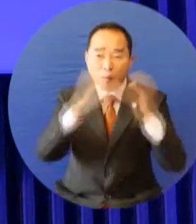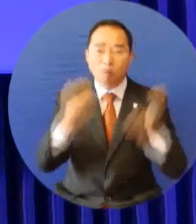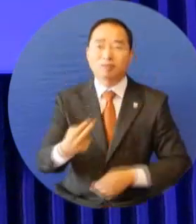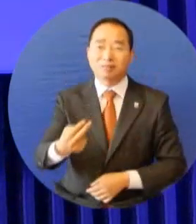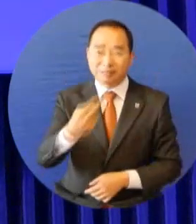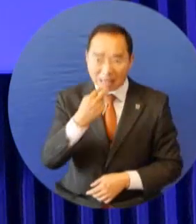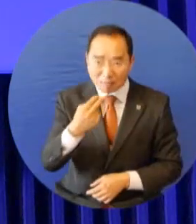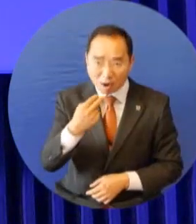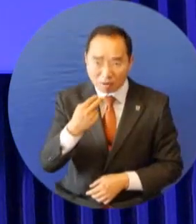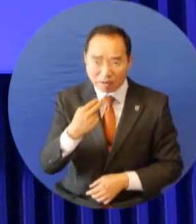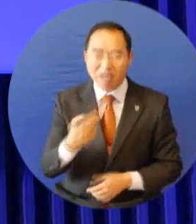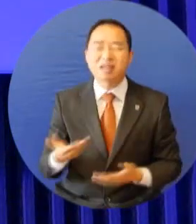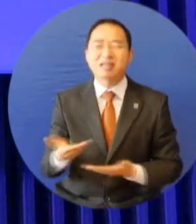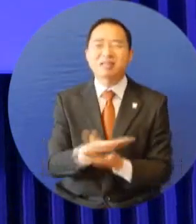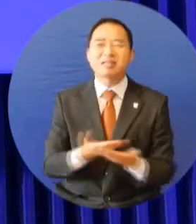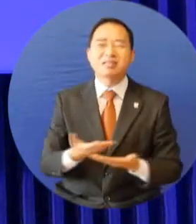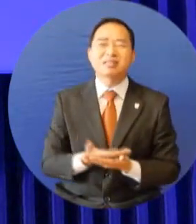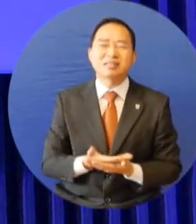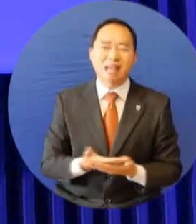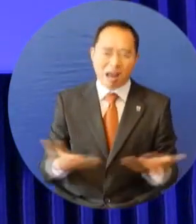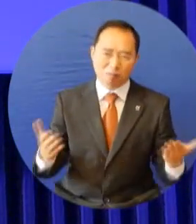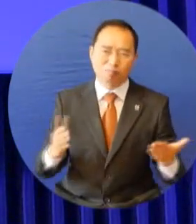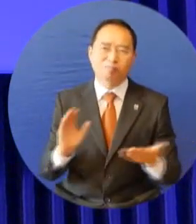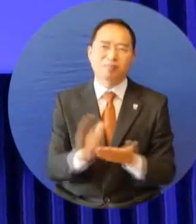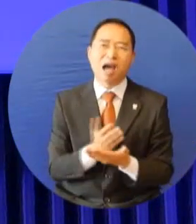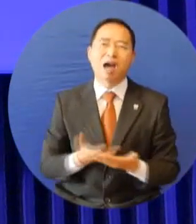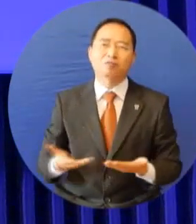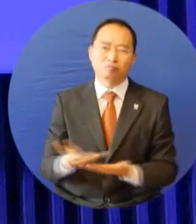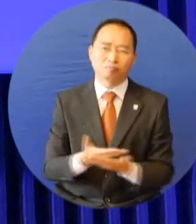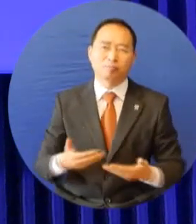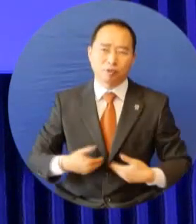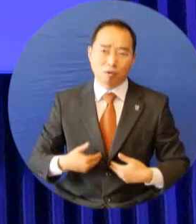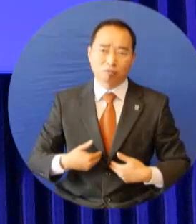모든 생명에게 공유하는 특권이다.